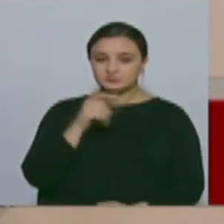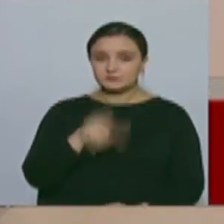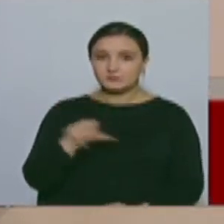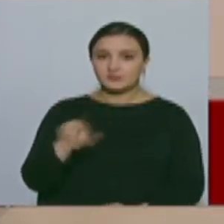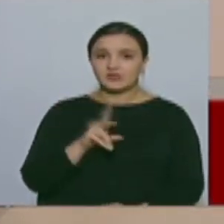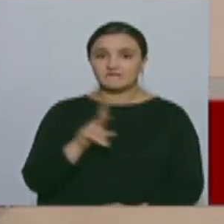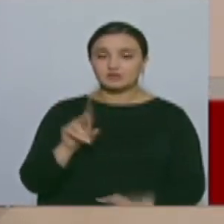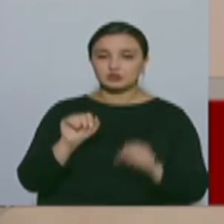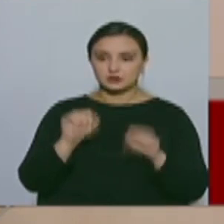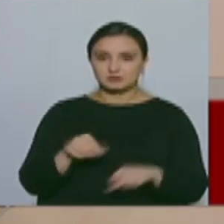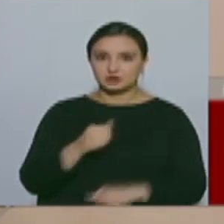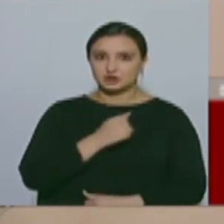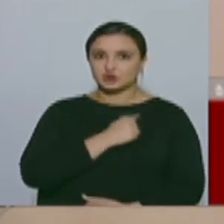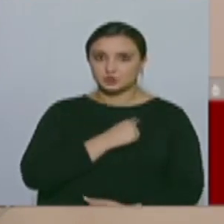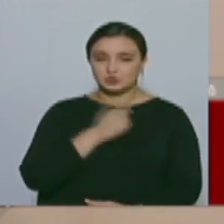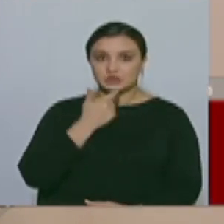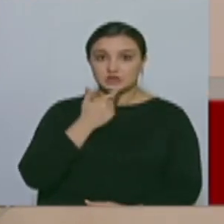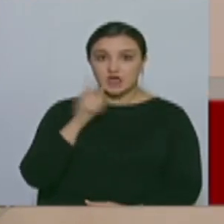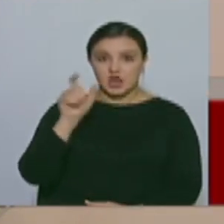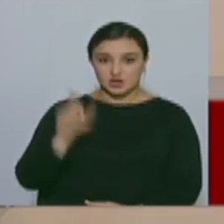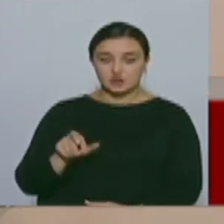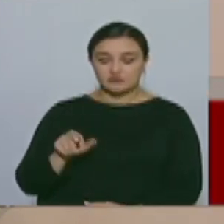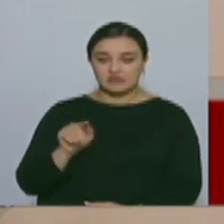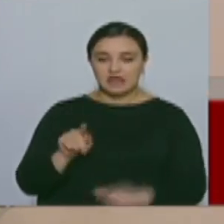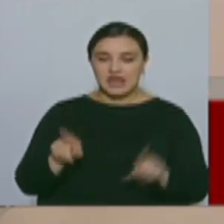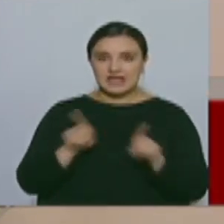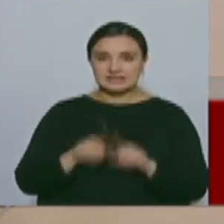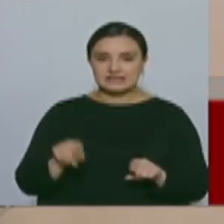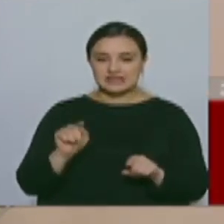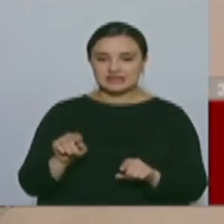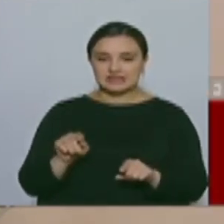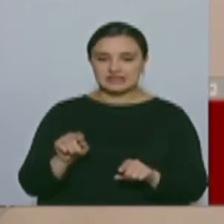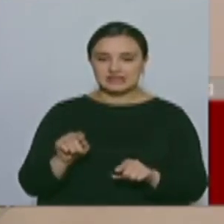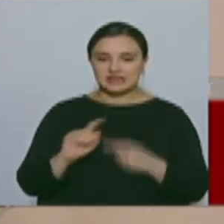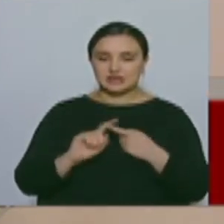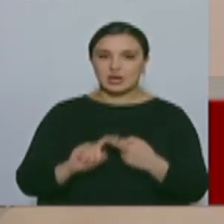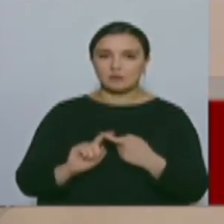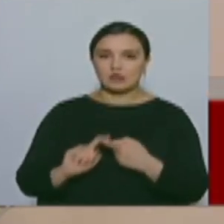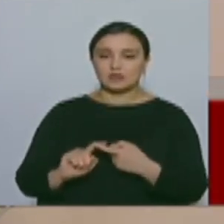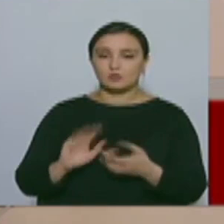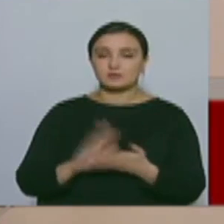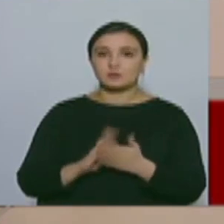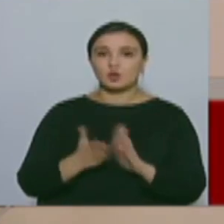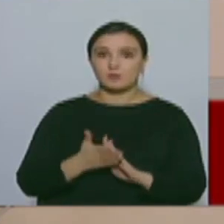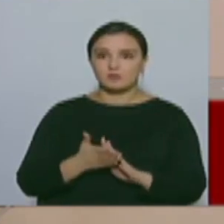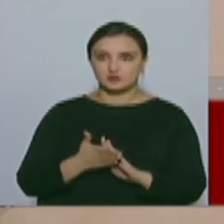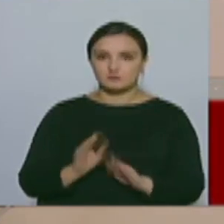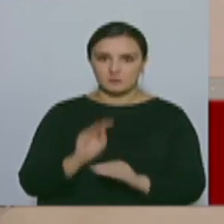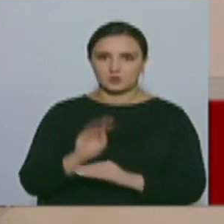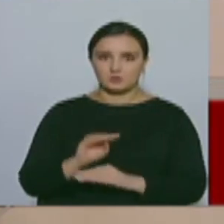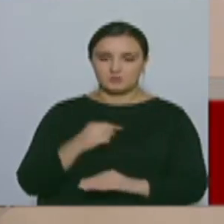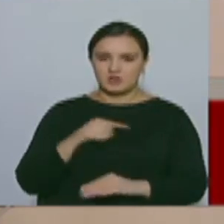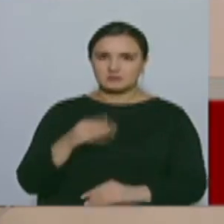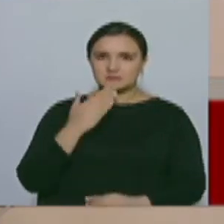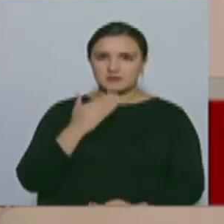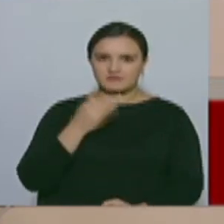რომლებსაც შეიძლება შეეცოდოთ მიხეილ სააკაშვილი, აი ასეთი მოპრობის, ასეთი დამოკიდებულების პირობებში იზრდება. მე ამას